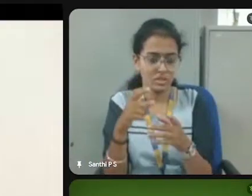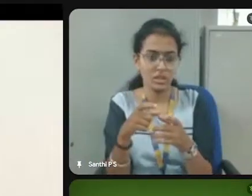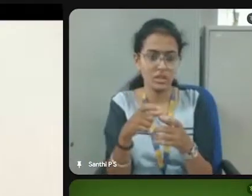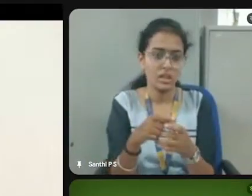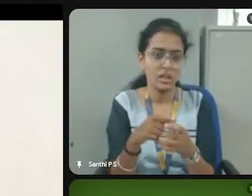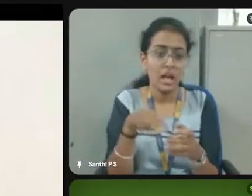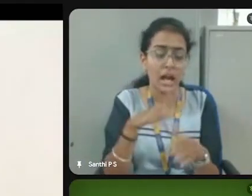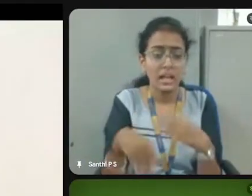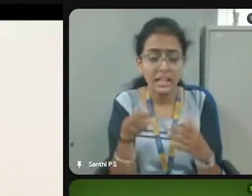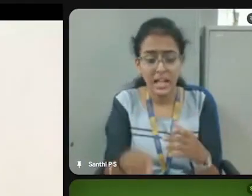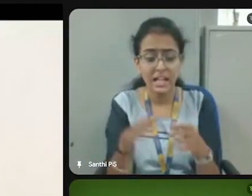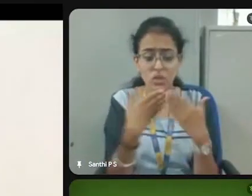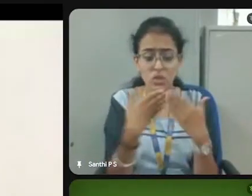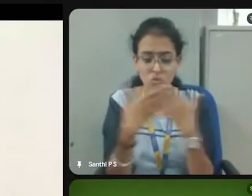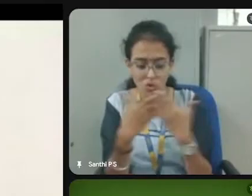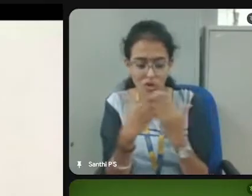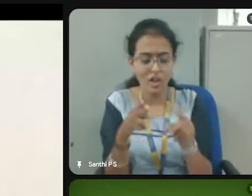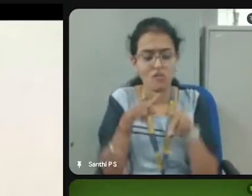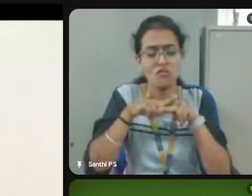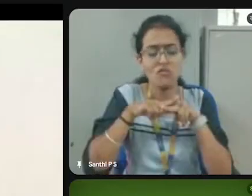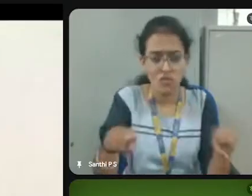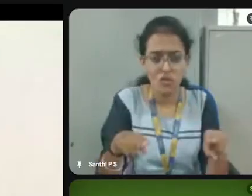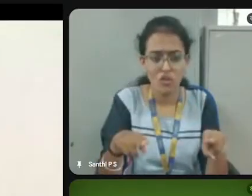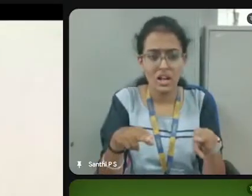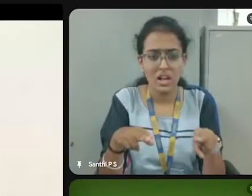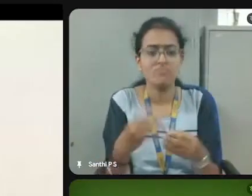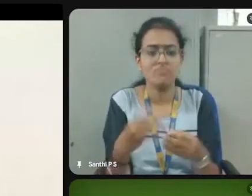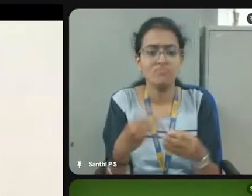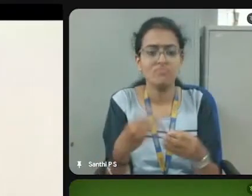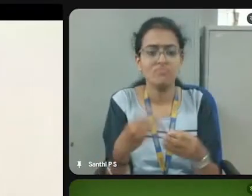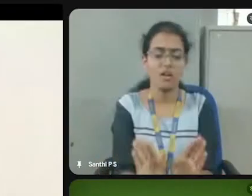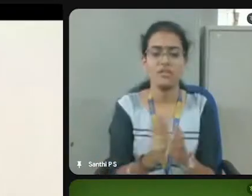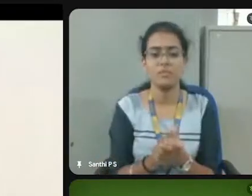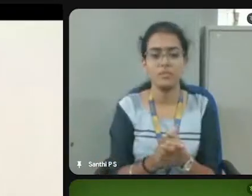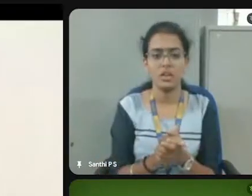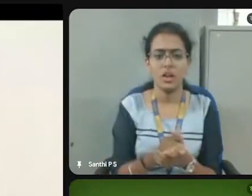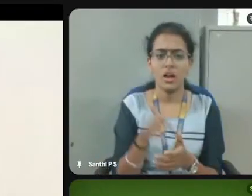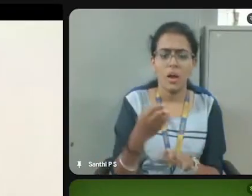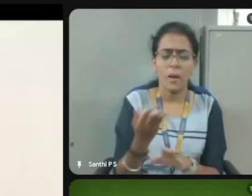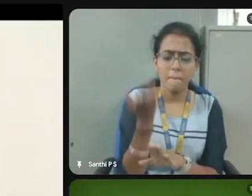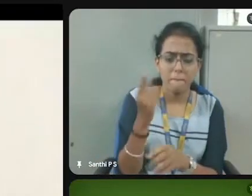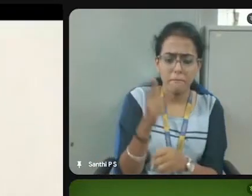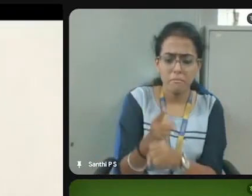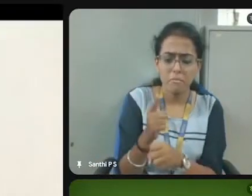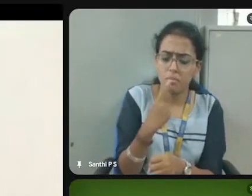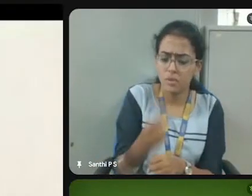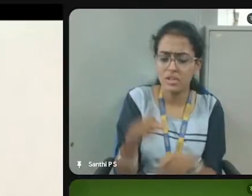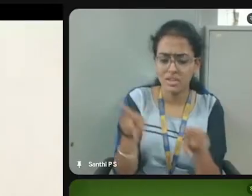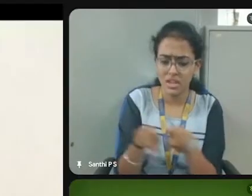സ്കൂളിൽ എല്ലാ ആനുകൂല്യങ്ങളും ലഭ്യമാകുന്നത്. മാം പറഞ്ഞതുപോലെ അവരുടെ കയ്യിൽ അവർക്ക്